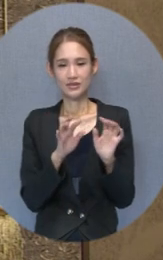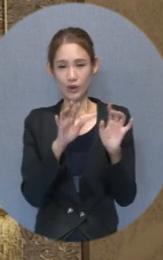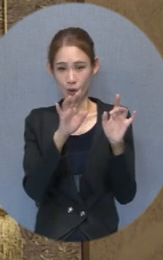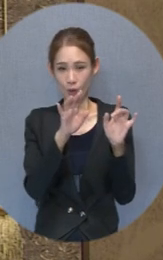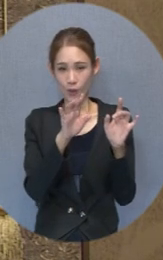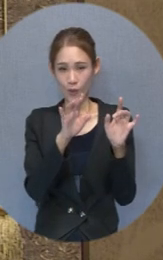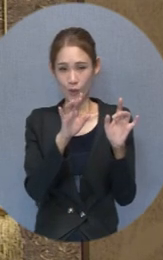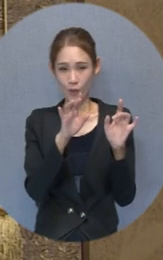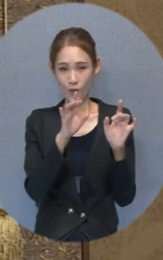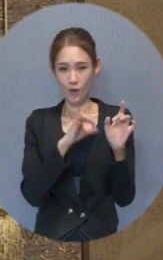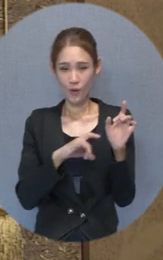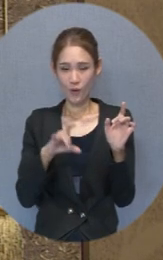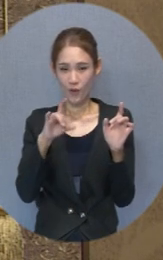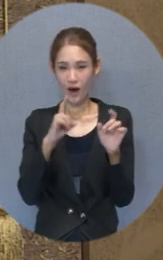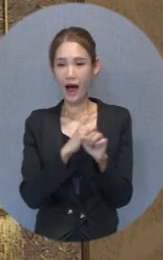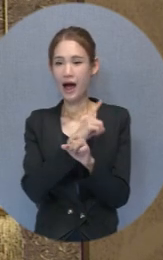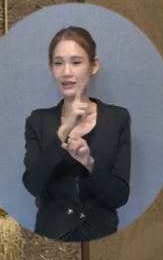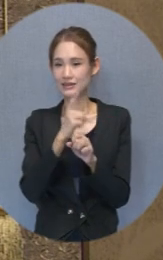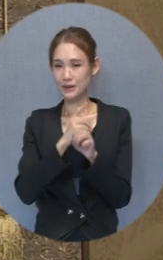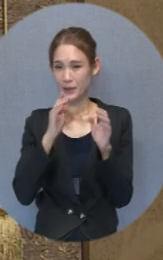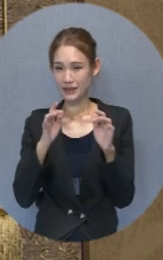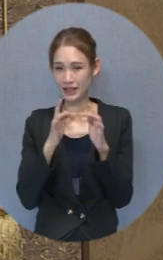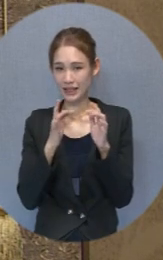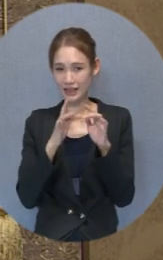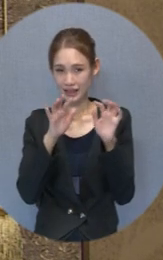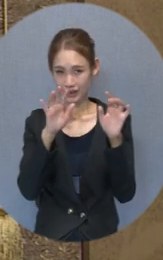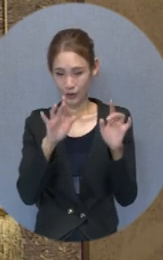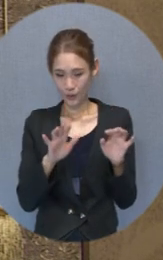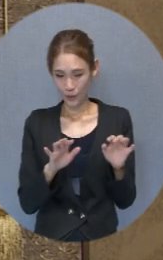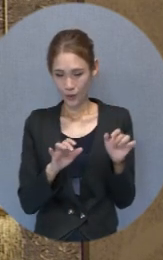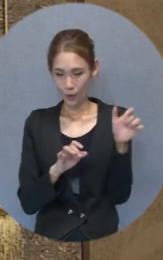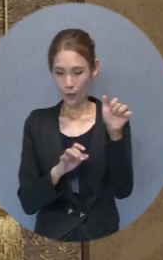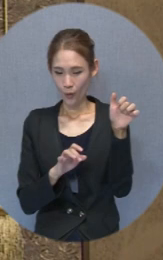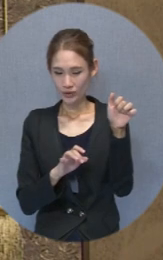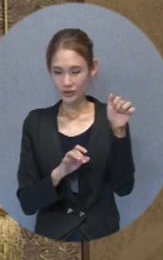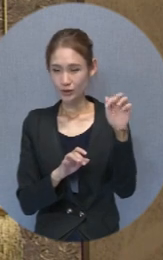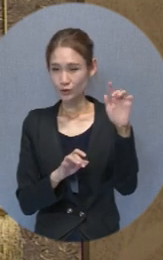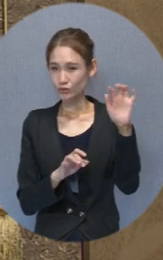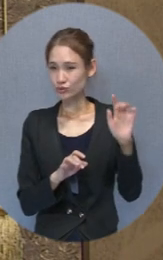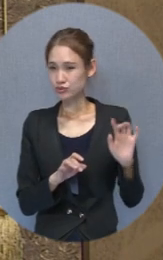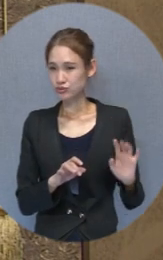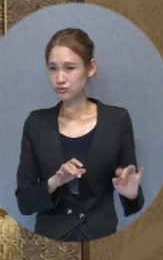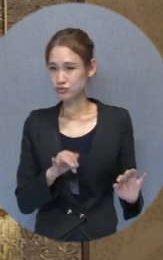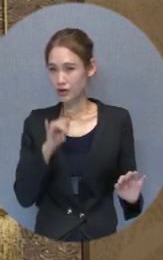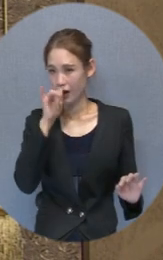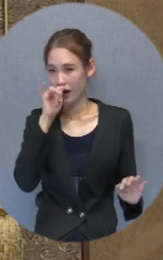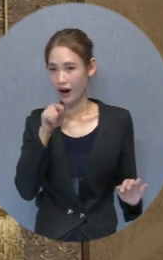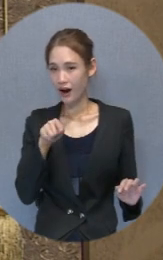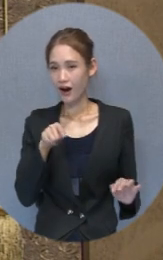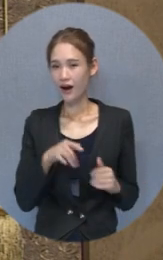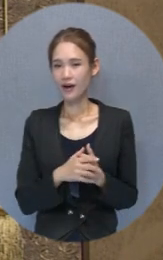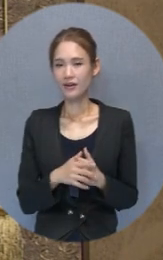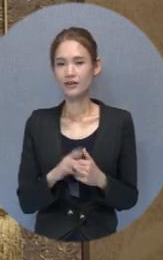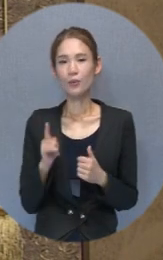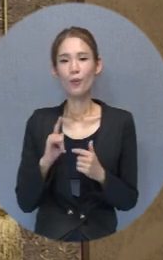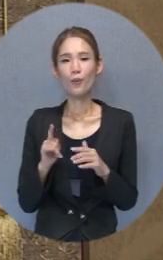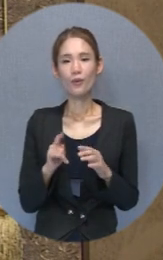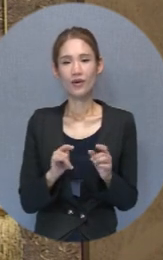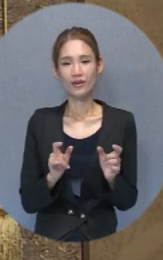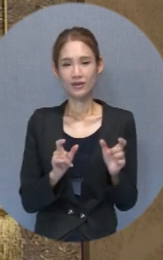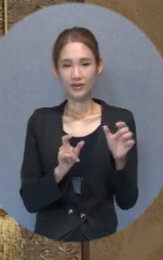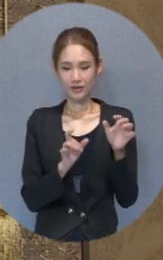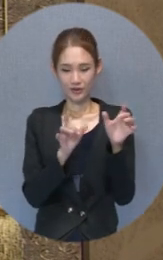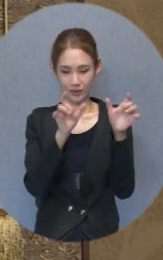올리자마자 뭐 한 시간 만에 댓글이 막 뭐 한 50개씩 이렇게 달리는 게 있어요. 어떤 글을 올리면